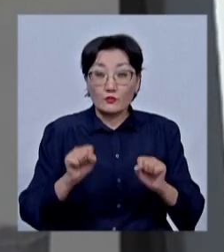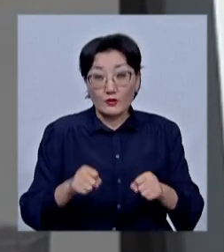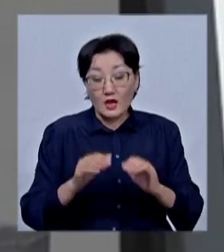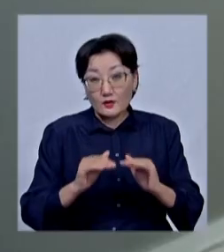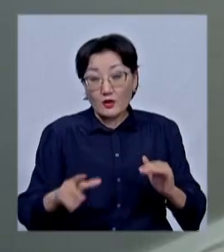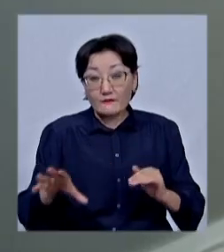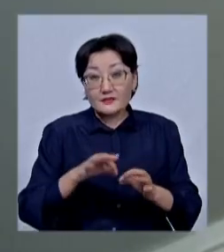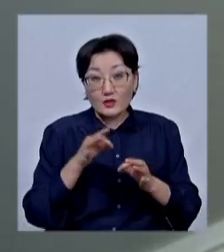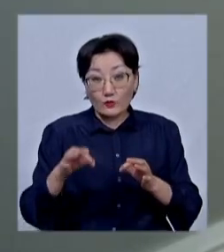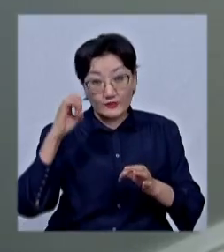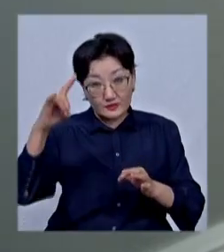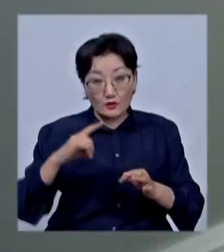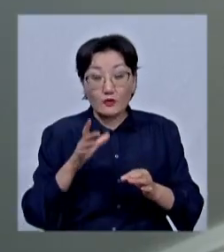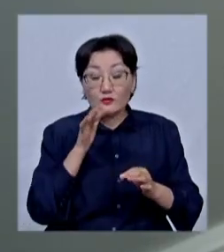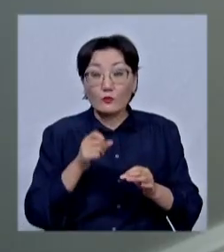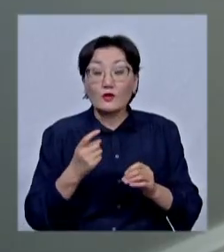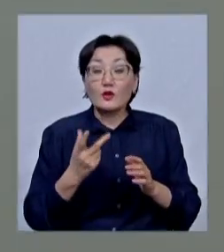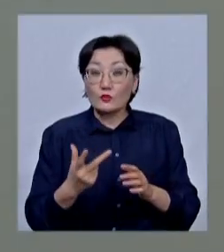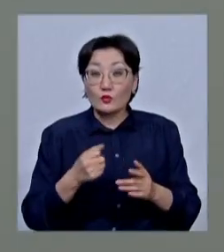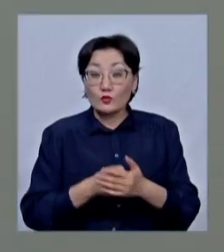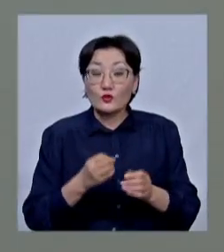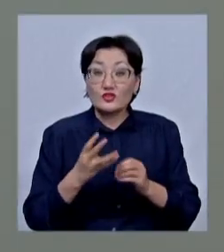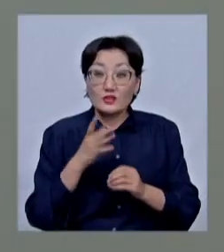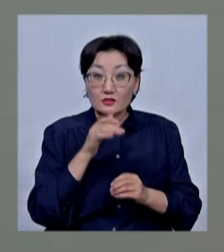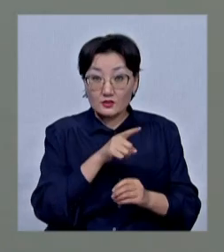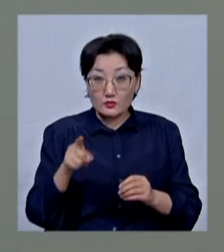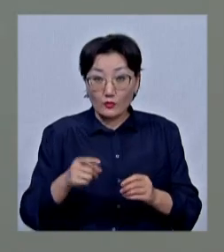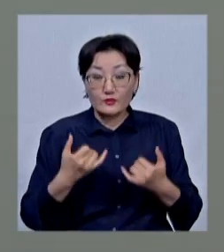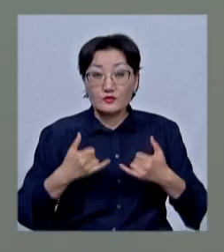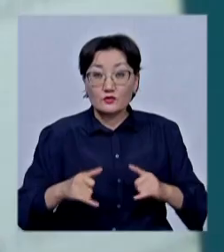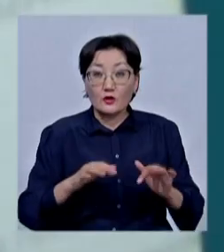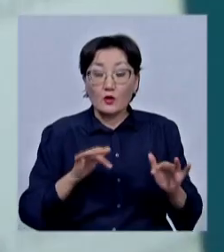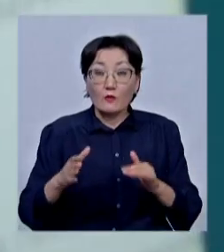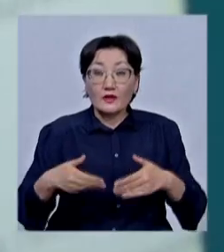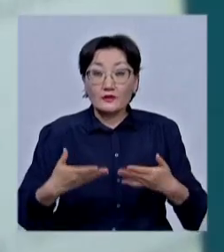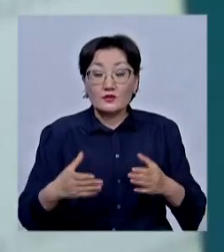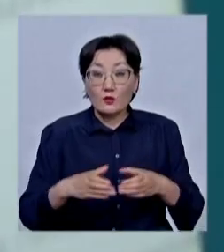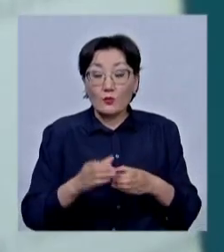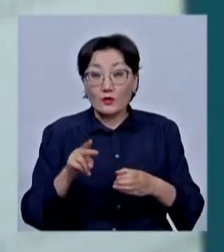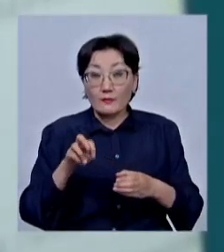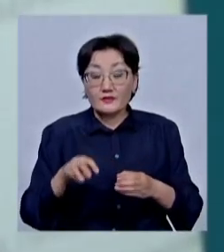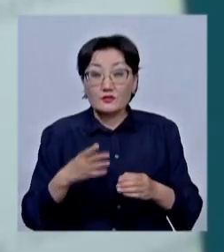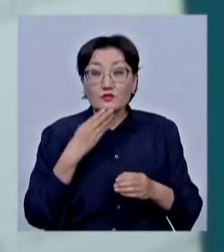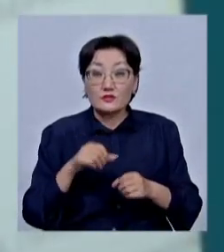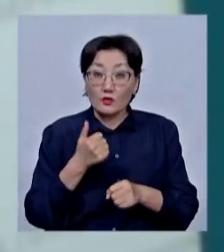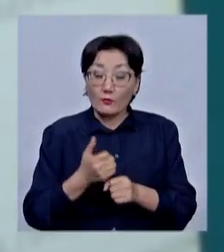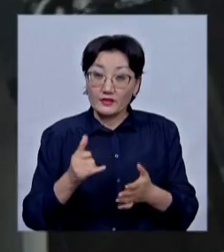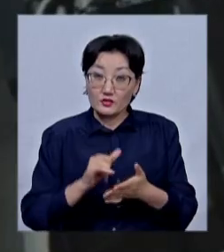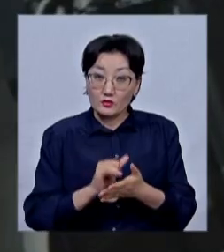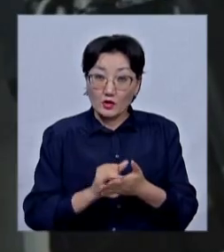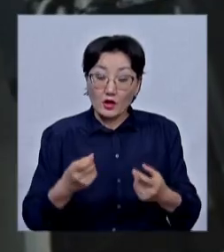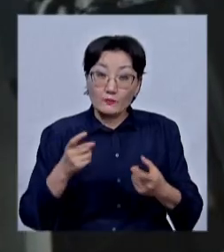дети со всех регионов Казахстана в возрасте от 3 до 14 лет. Уникальную акцию представила компания «Домумед» на основе своего приложения.